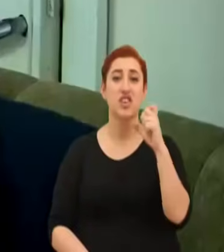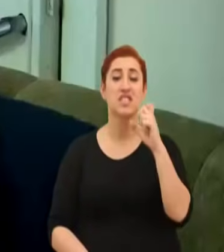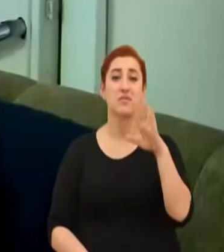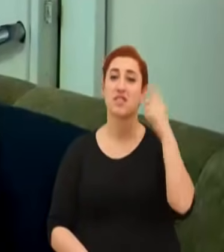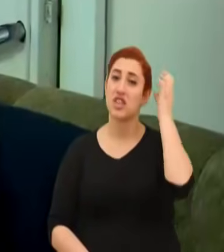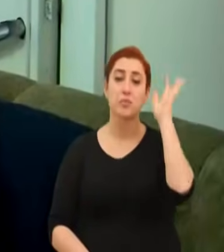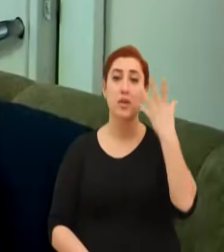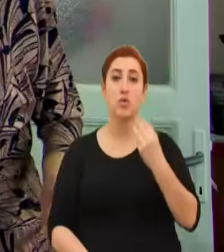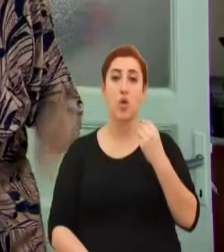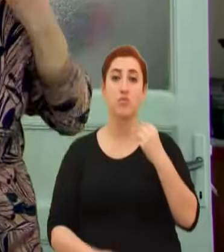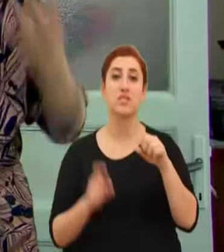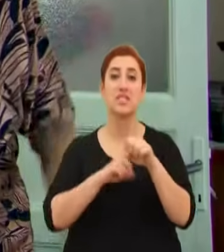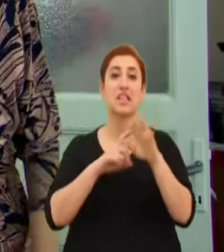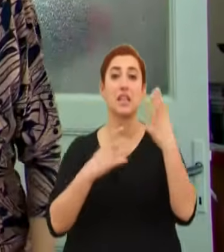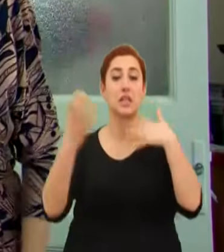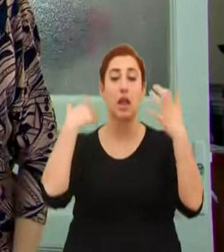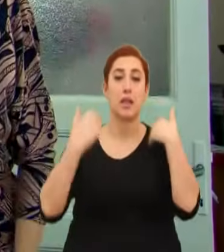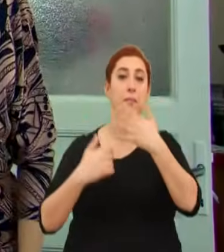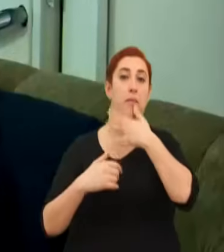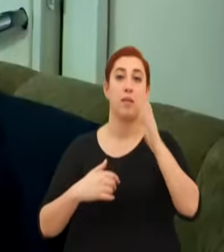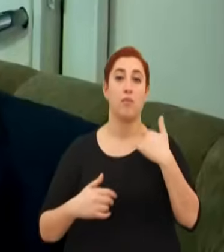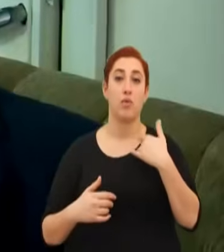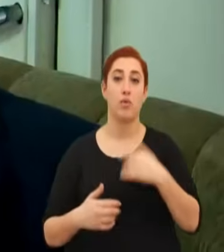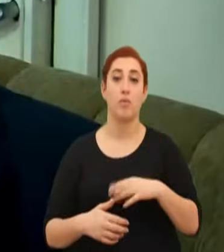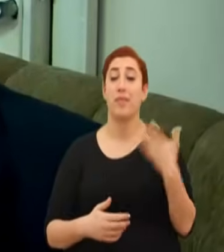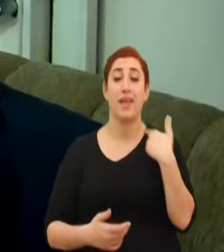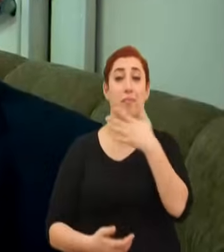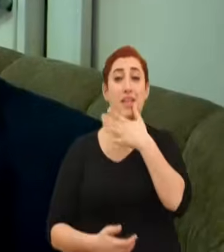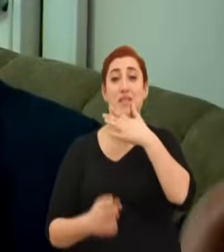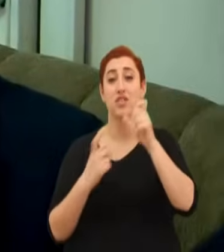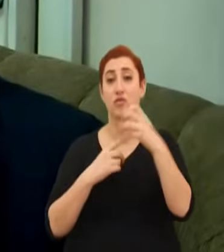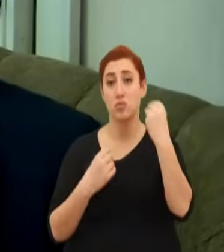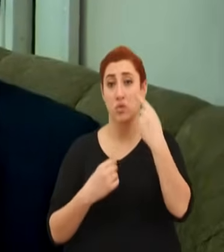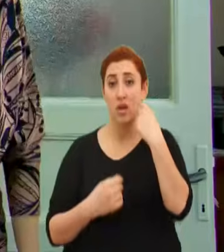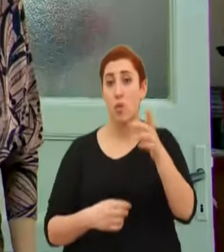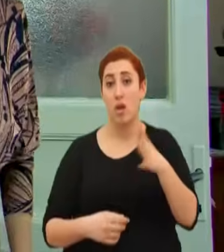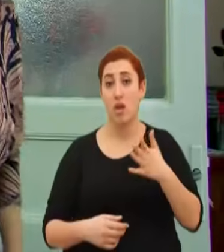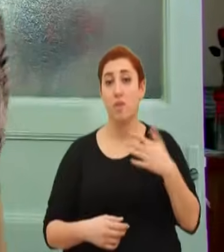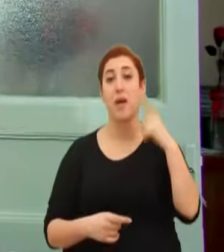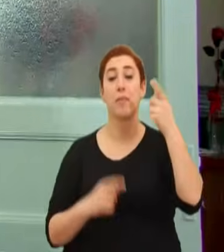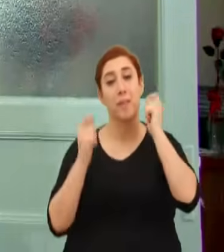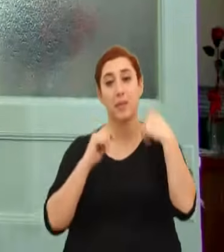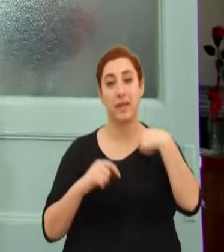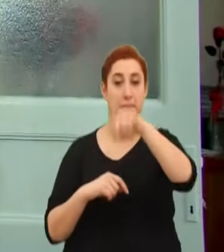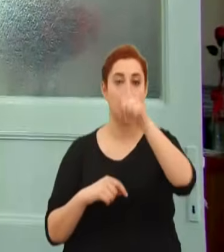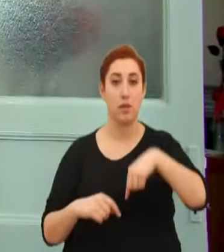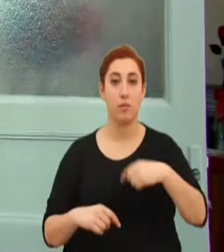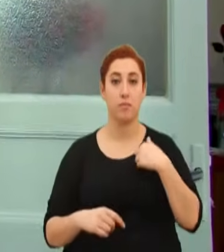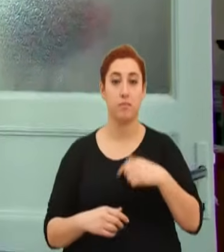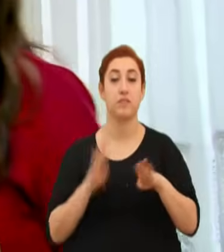Cezmi, saçım nasıl olmuş, sinirden nasıl taradığımı bilmiyorum. Ne bileyim Sevim, düzgün herhalde. Ben bir banyoya gidip